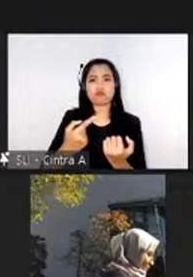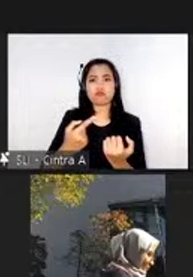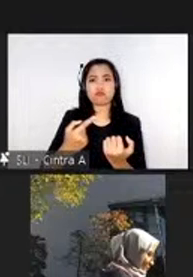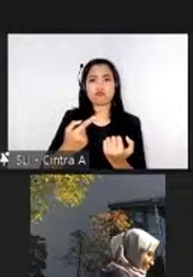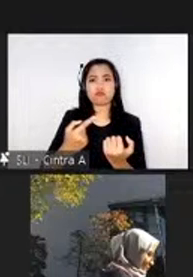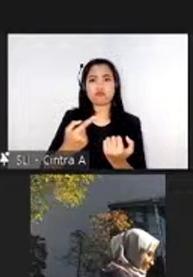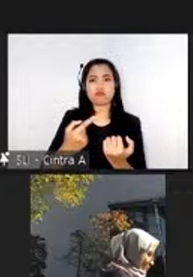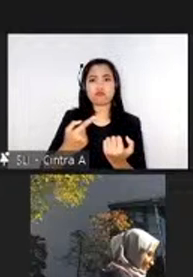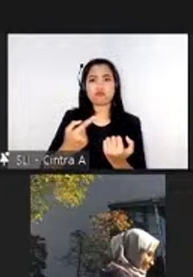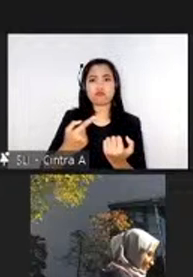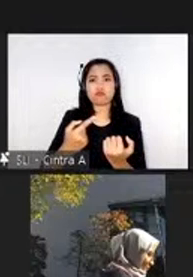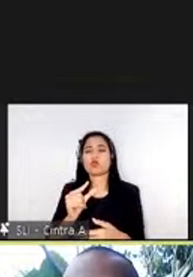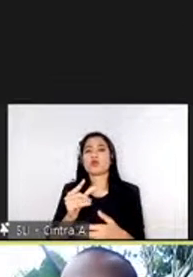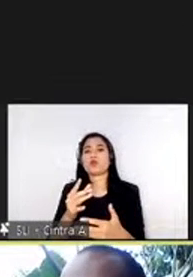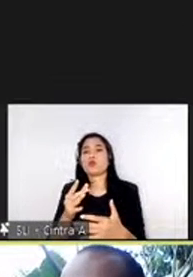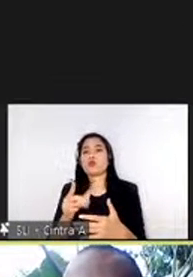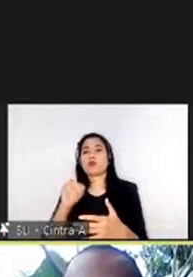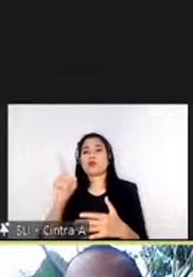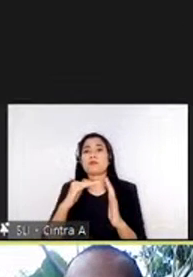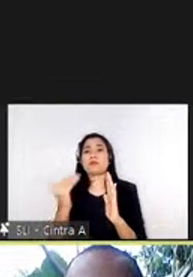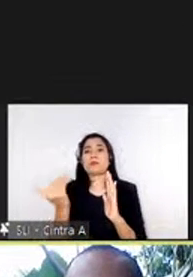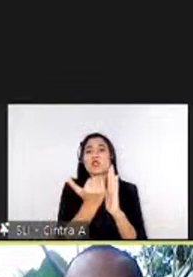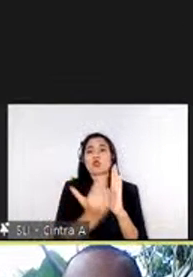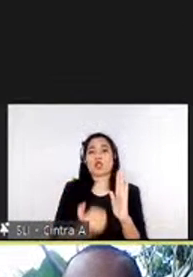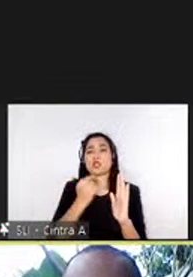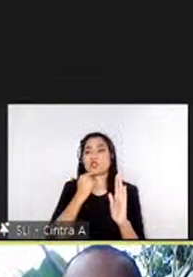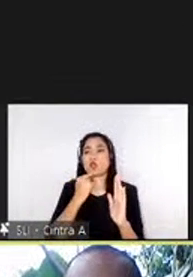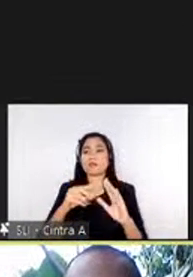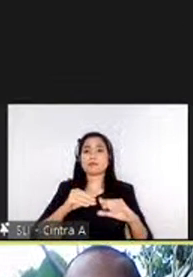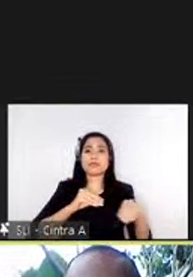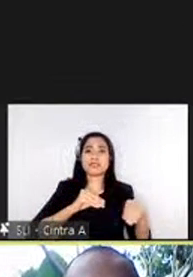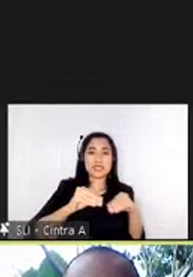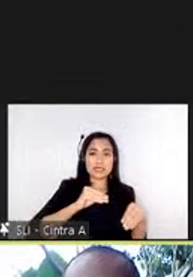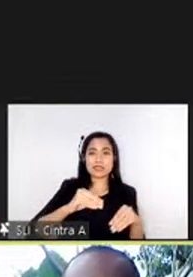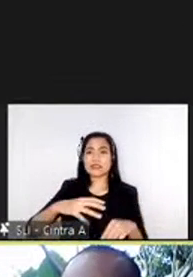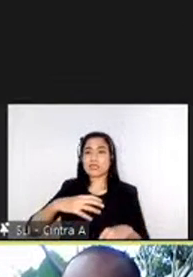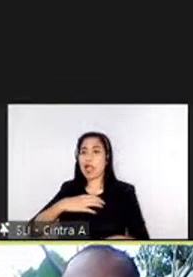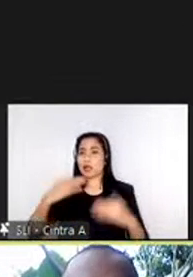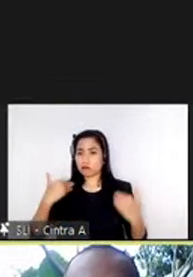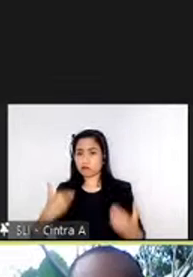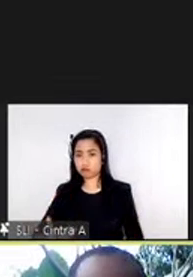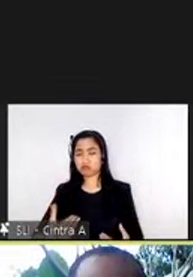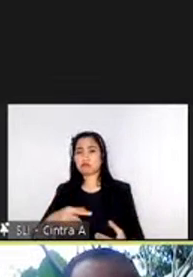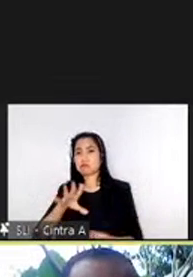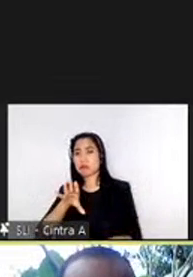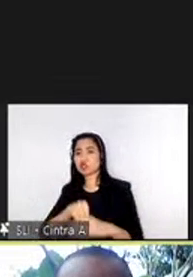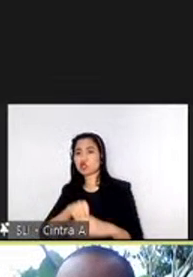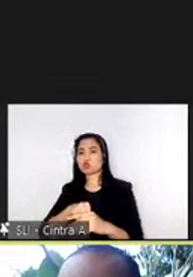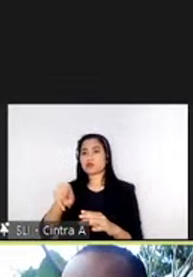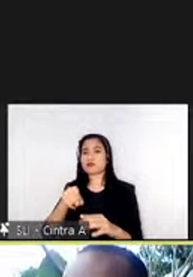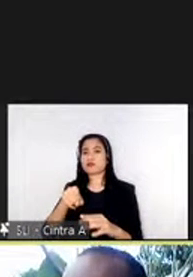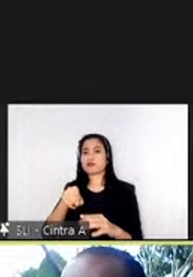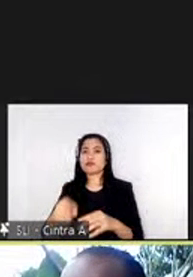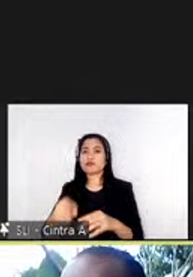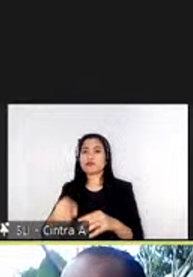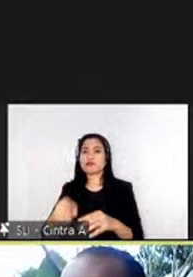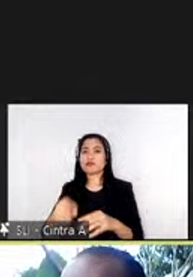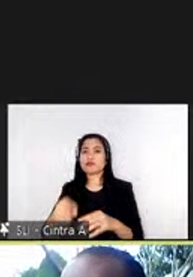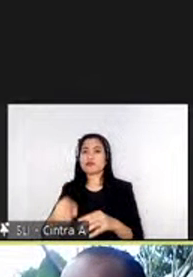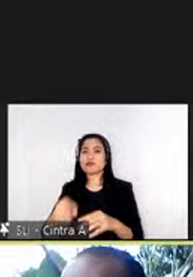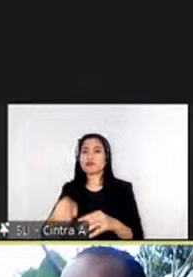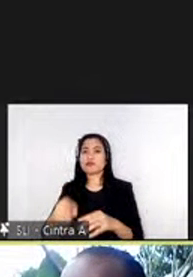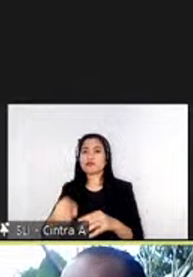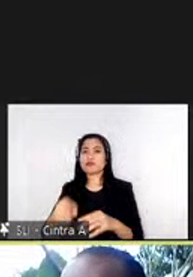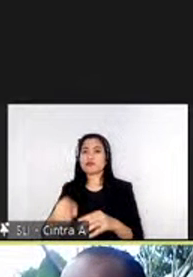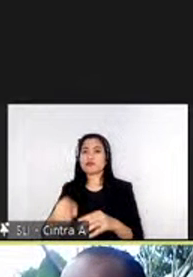dan juga meletakkan kebijakan-kebijakan tentang bisnis and human rights ke dalam eh operasi mereka itu apa saja yang sudah dilakukan cukup banyak